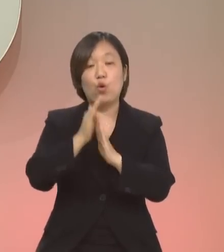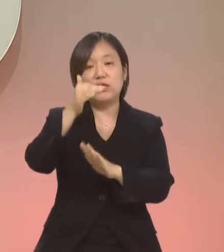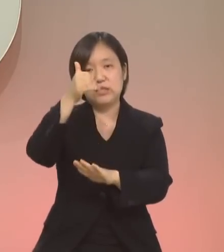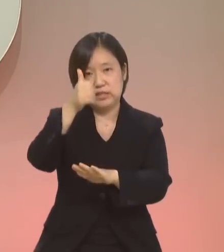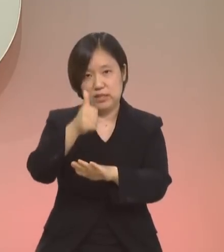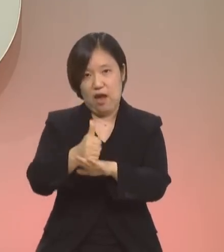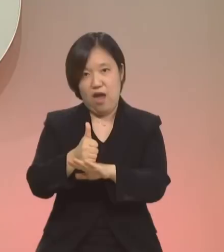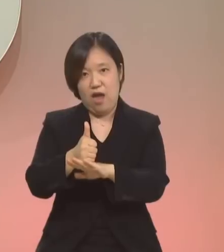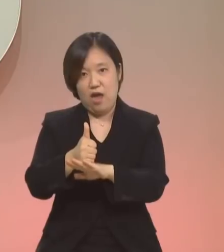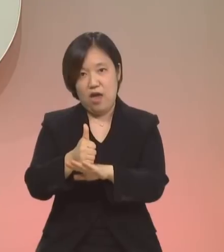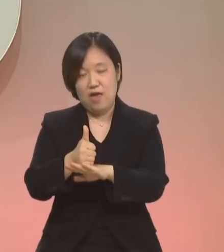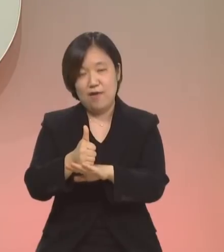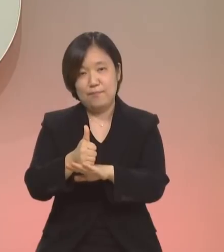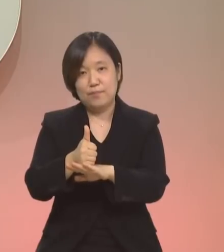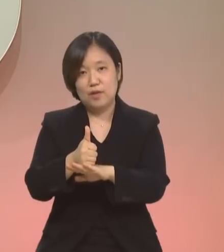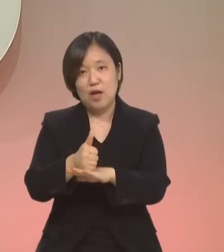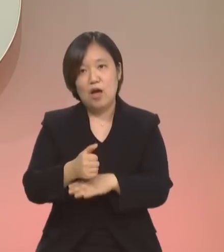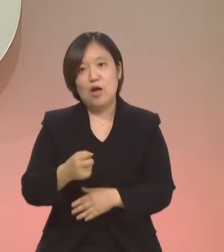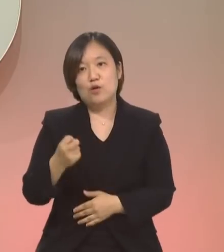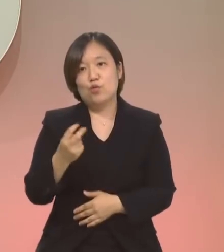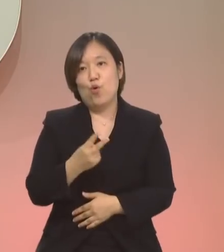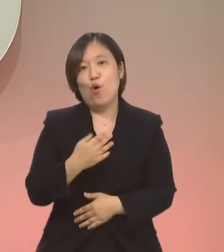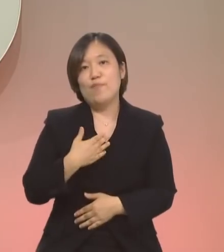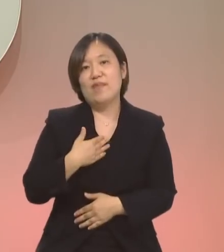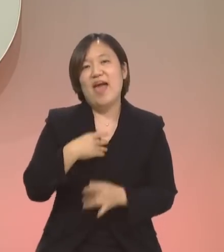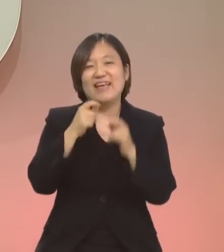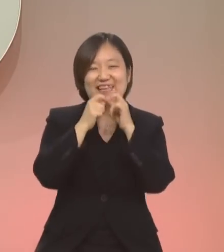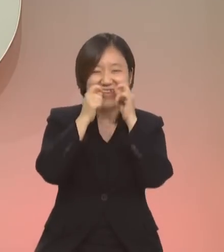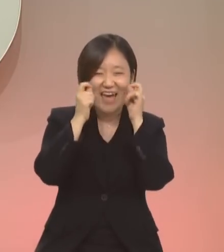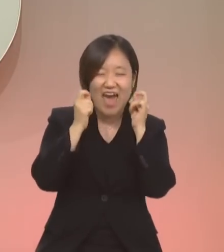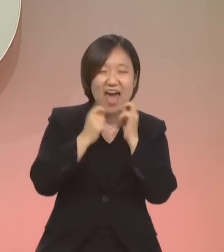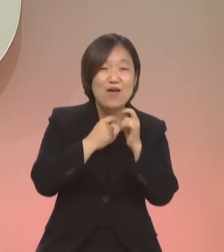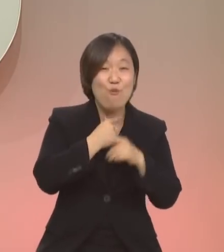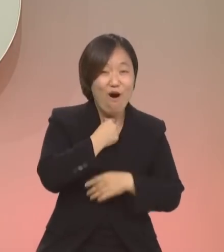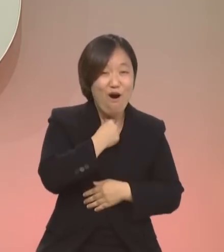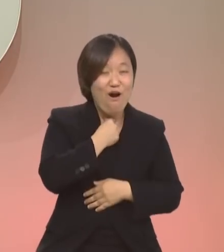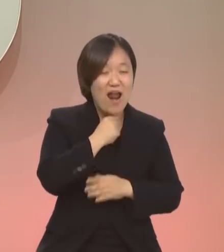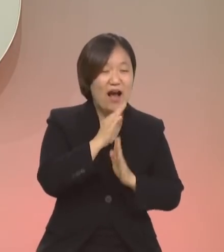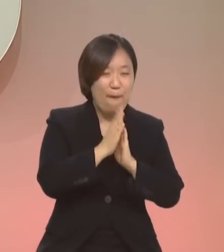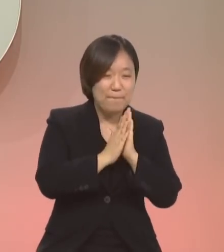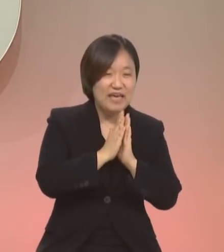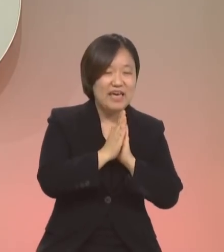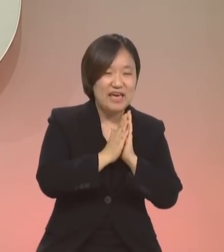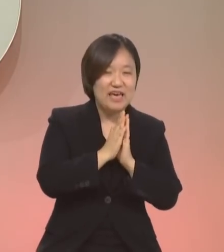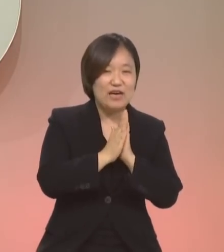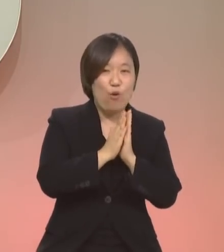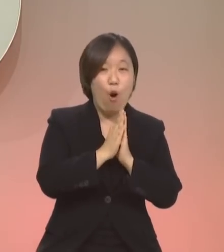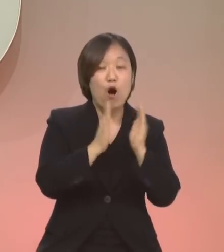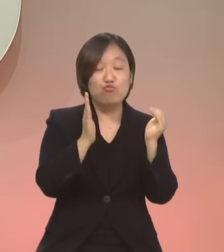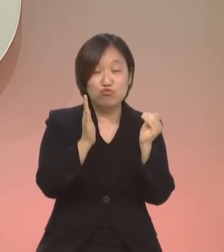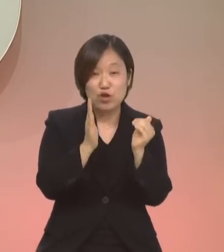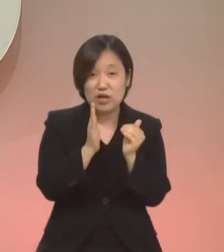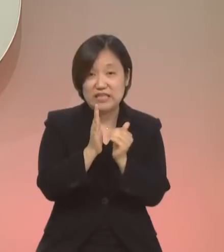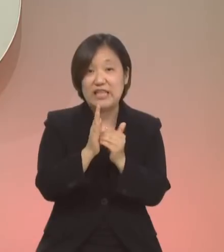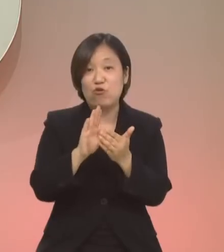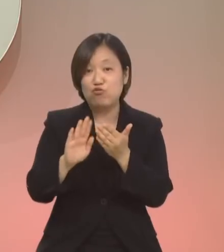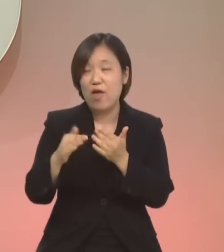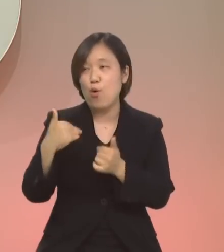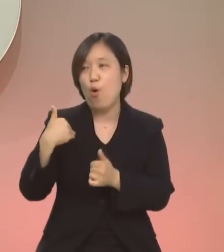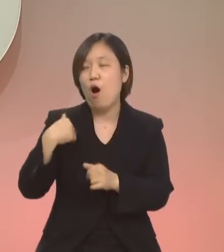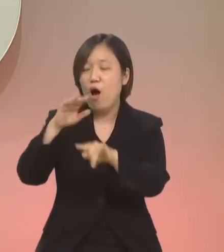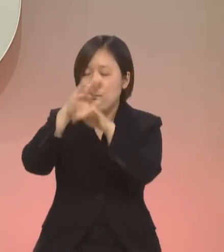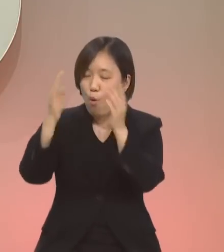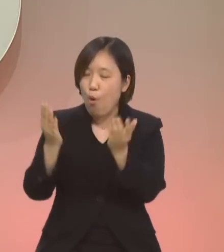그리고 그렇게 개인적인 소원을 빌더라도 모든 중생의 행복하여지다